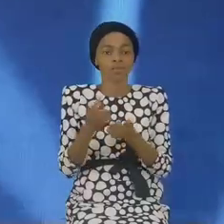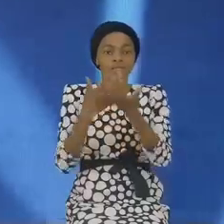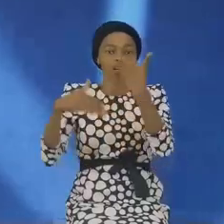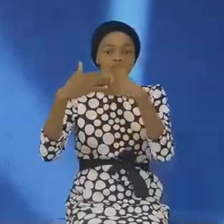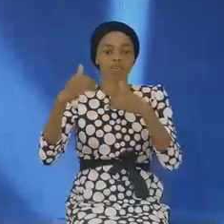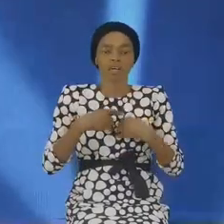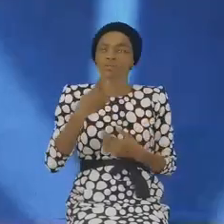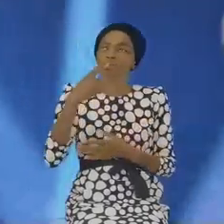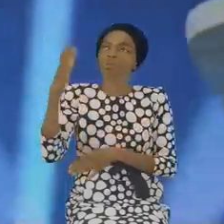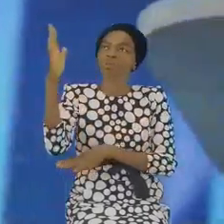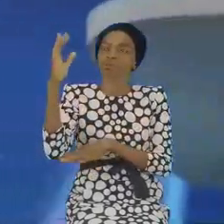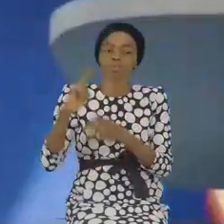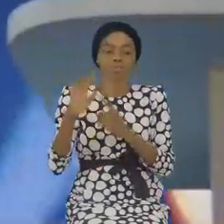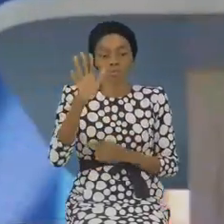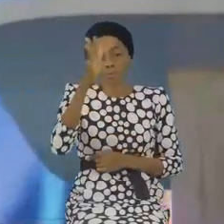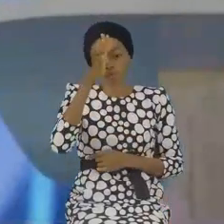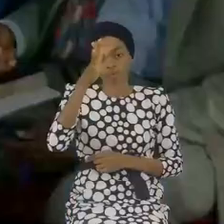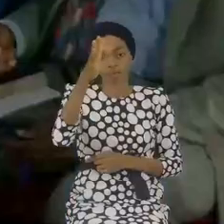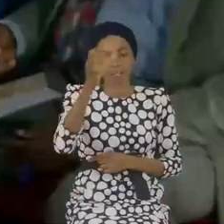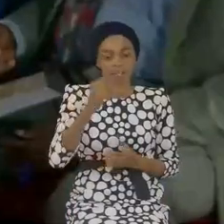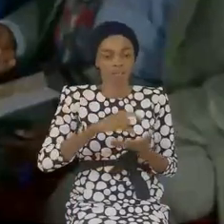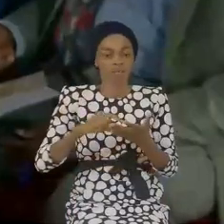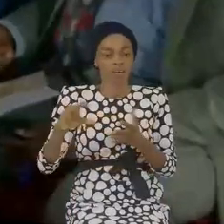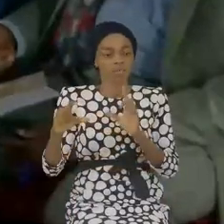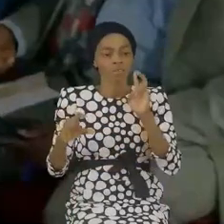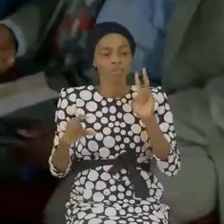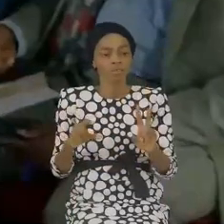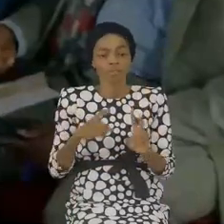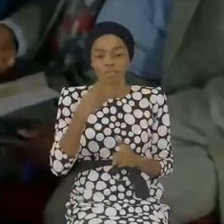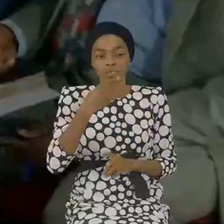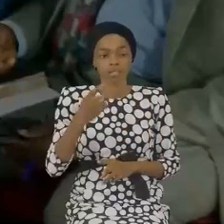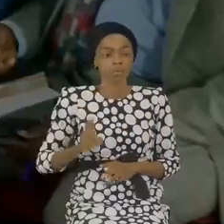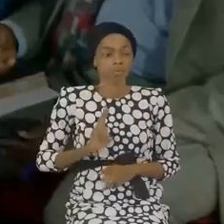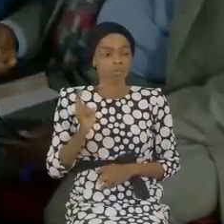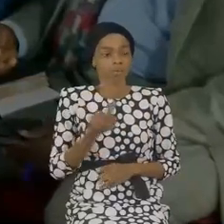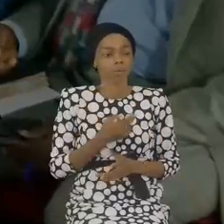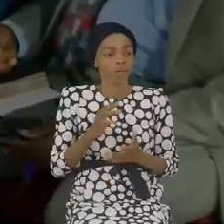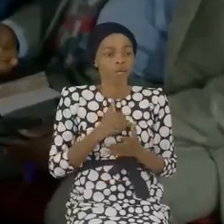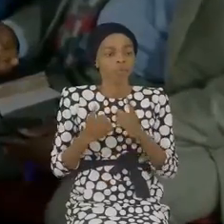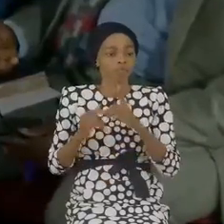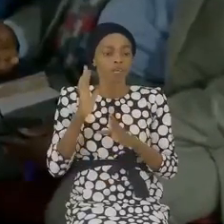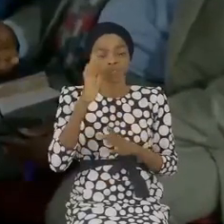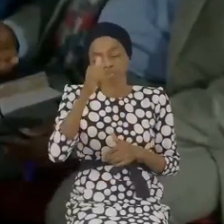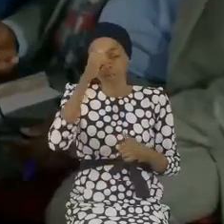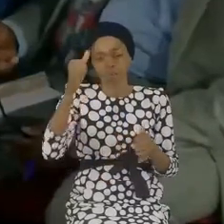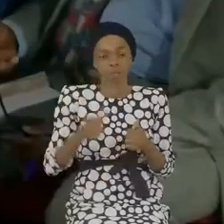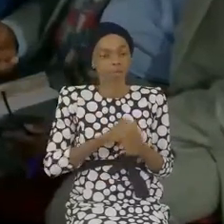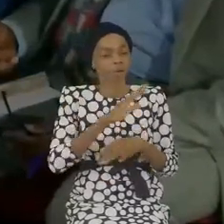à vos pères de vous donner. Verset 2, souviens-toi de tout le chemin que l'Éternel ton Dieu